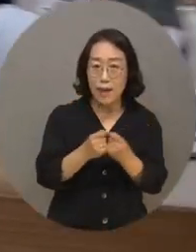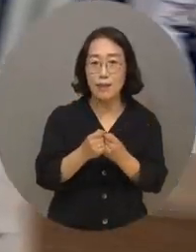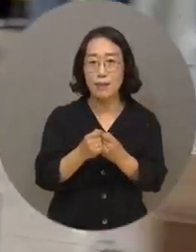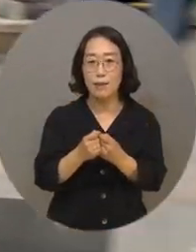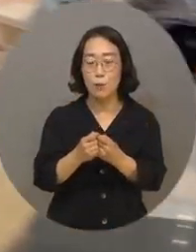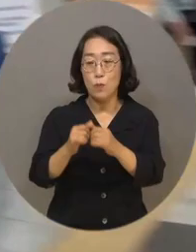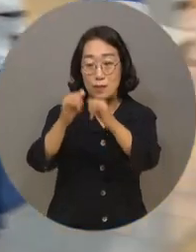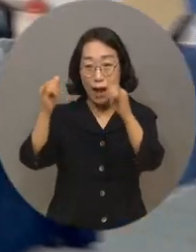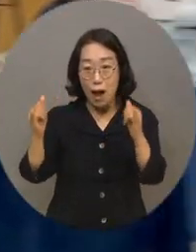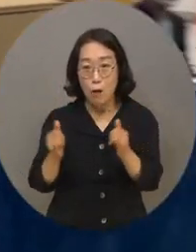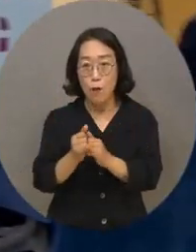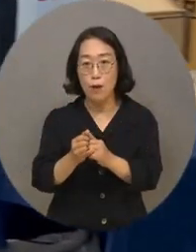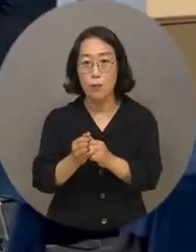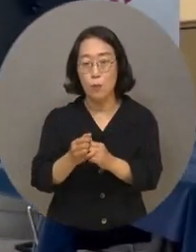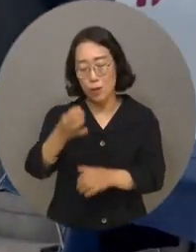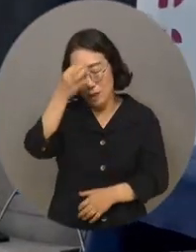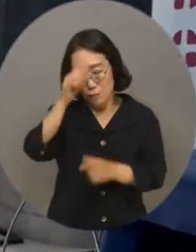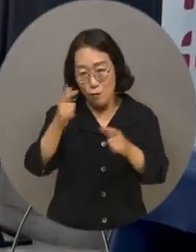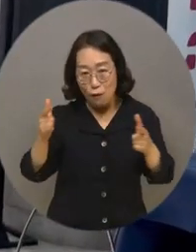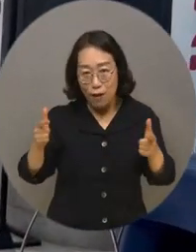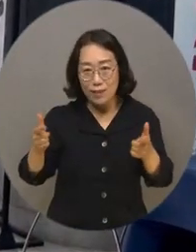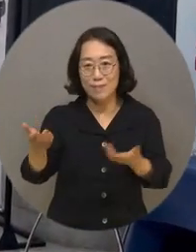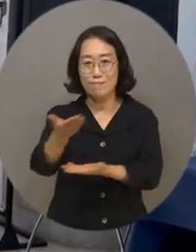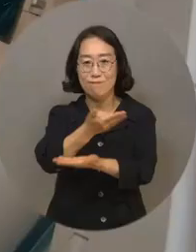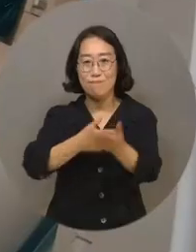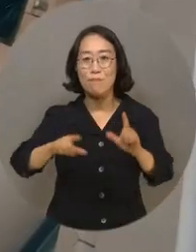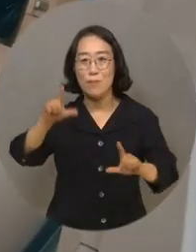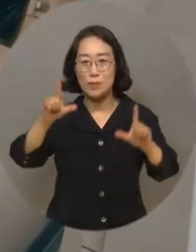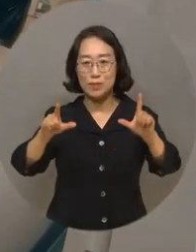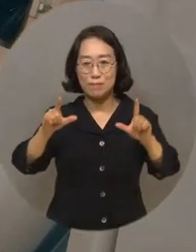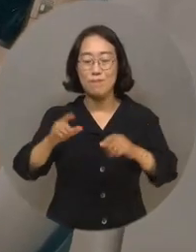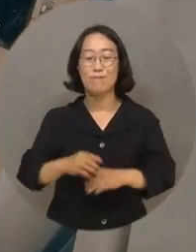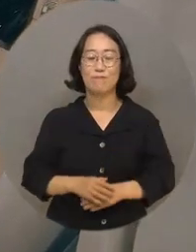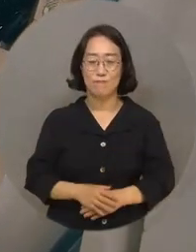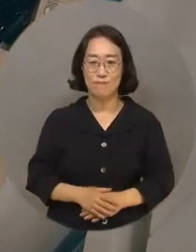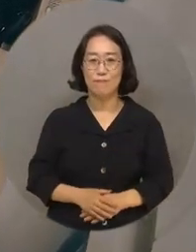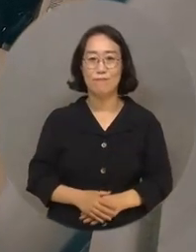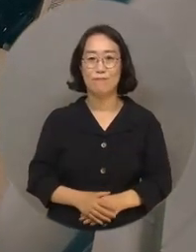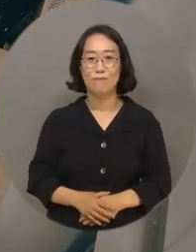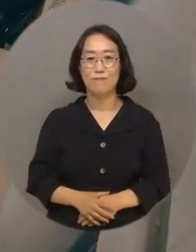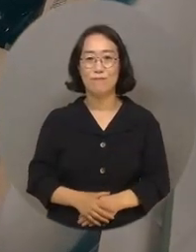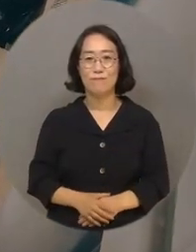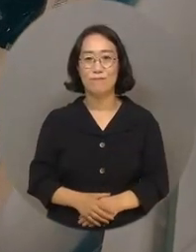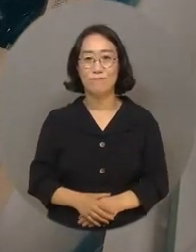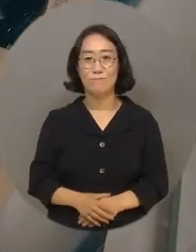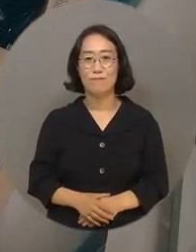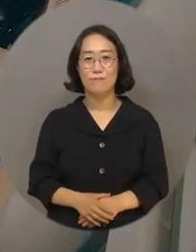된 진정한 축제 현장이었습니다. 복지TV 뉴스 최유라입니다.